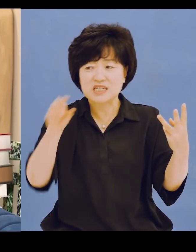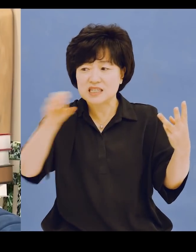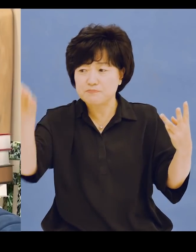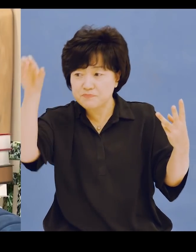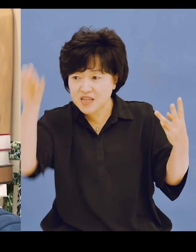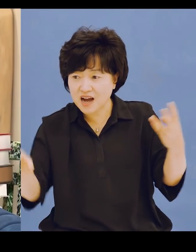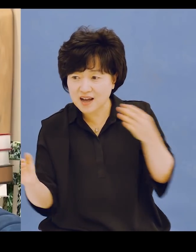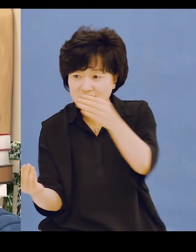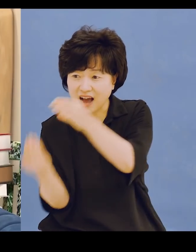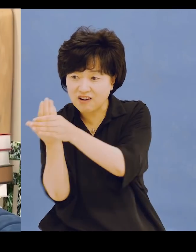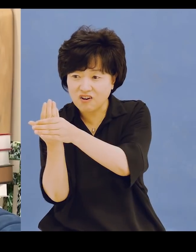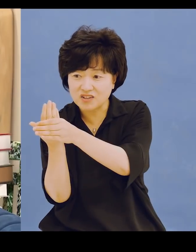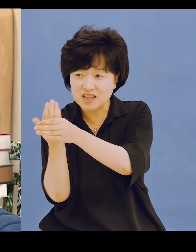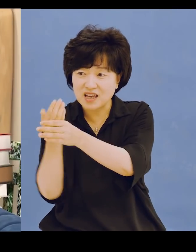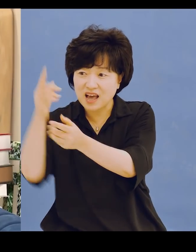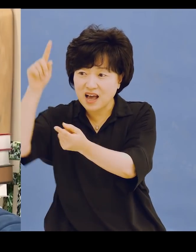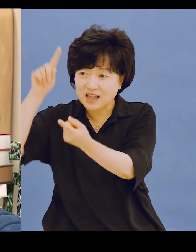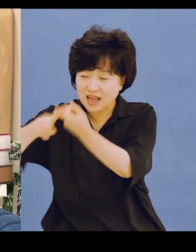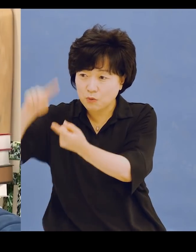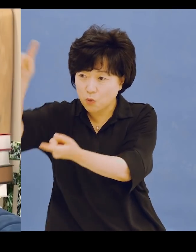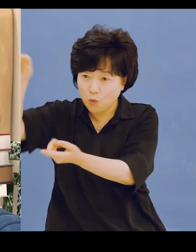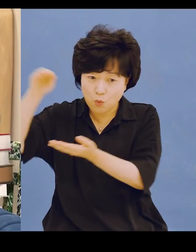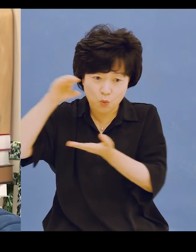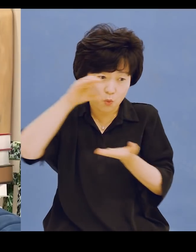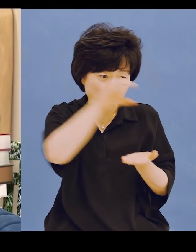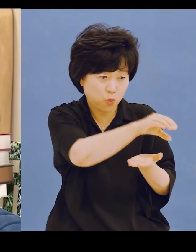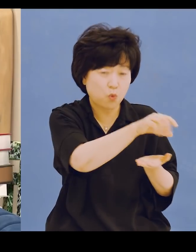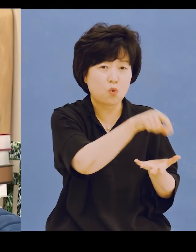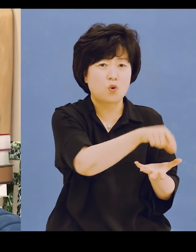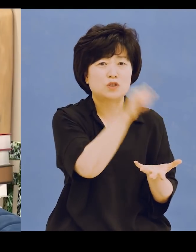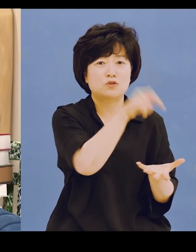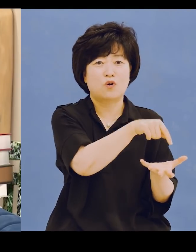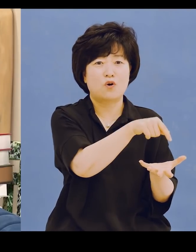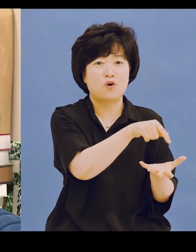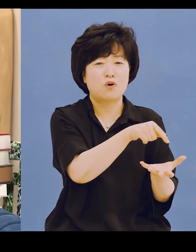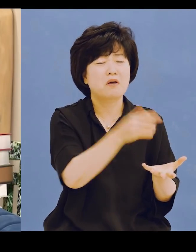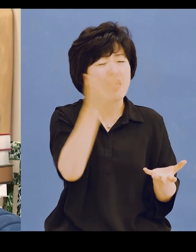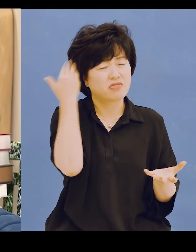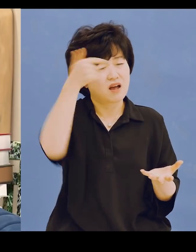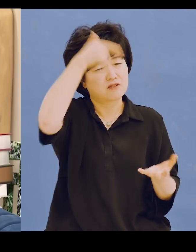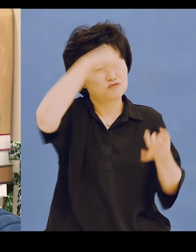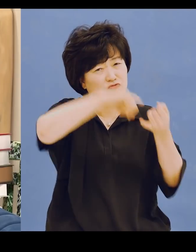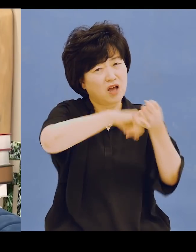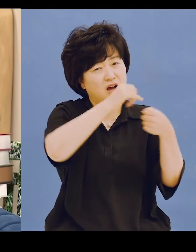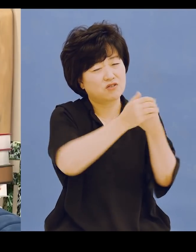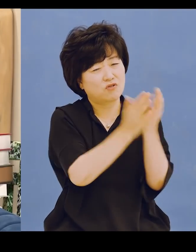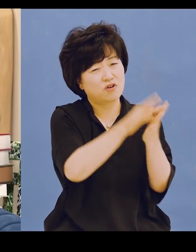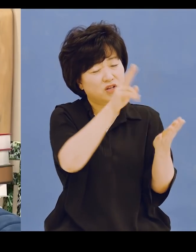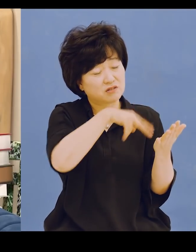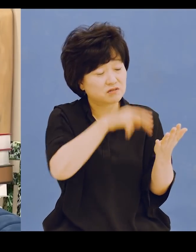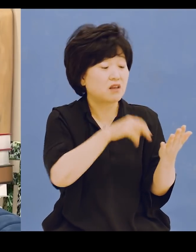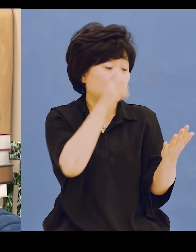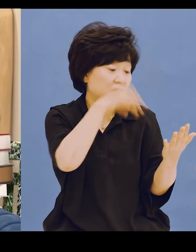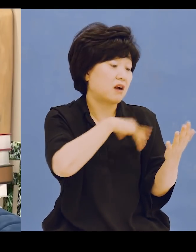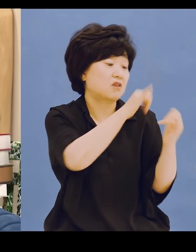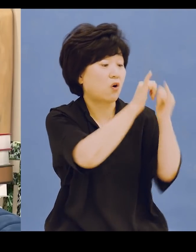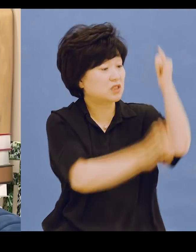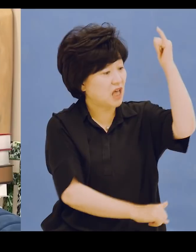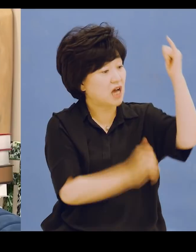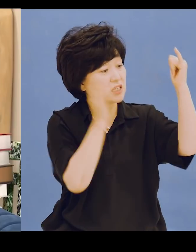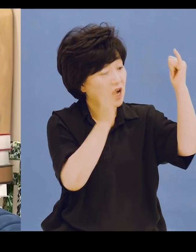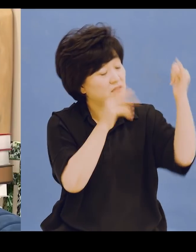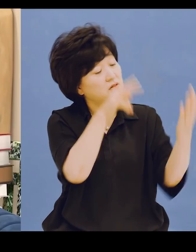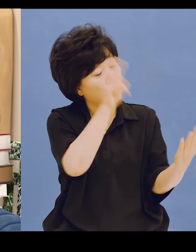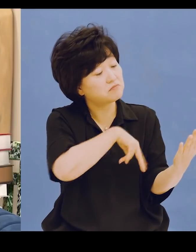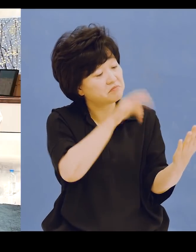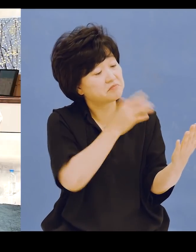읽을 때 그냥 신약 그냥 하나의 역사처럼 읽었어요. 아니에요. 신약은 바로 구약에 하나님이 언약하신